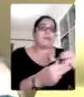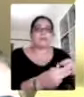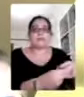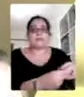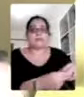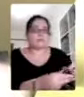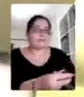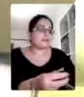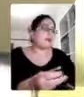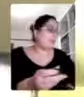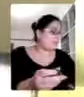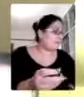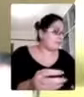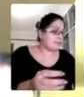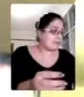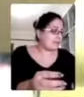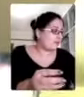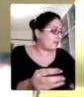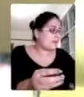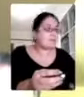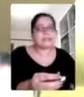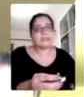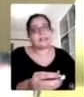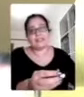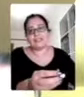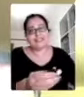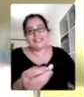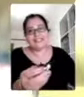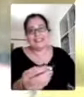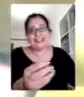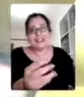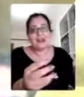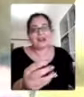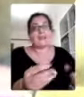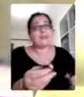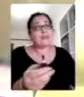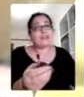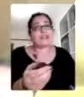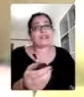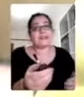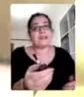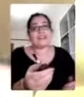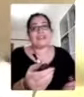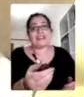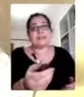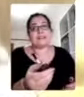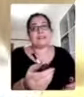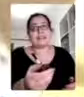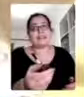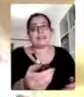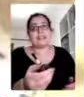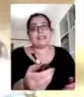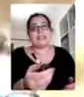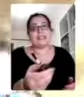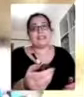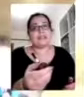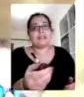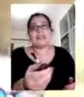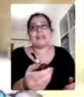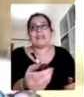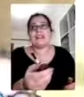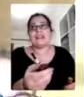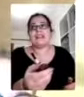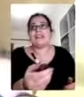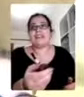O başlarken de zaman söyledim. tamam. O zaman yani o zaman çok saçma rakamlar diyeyim.